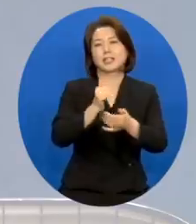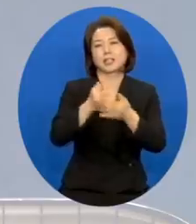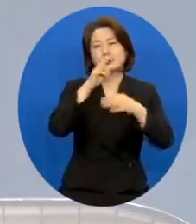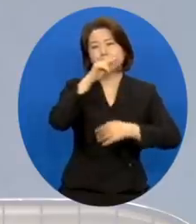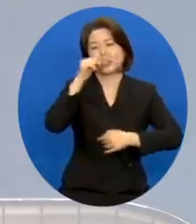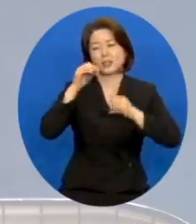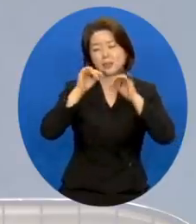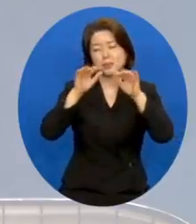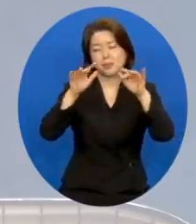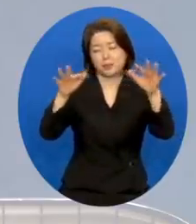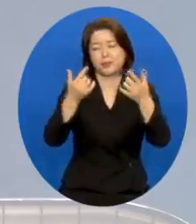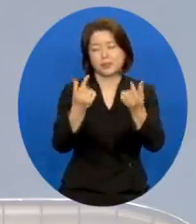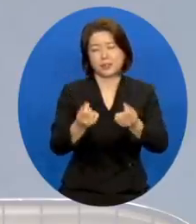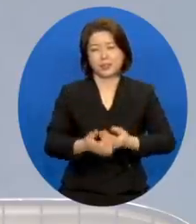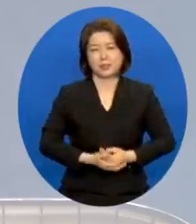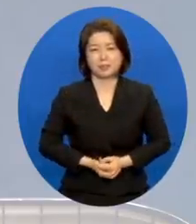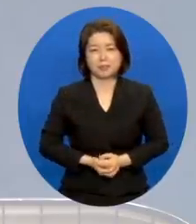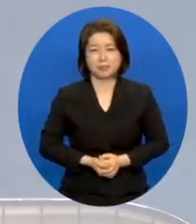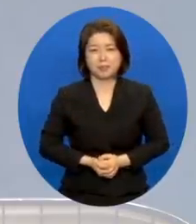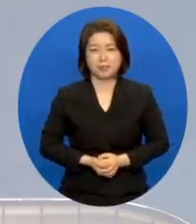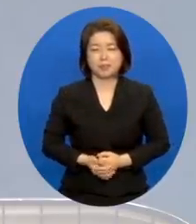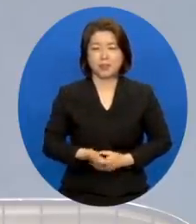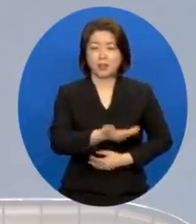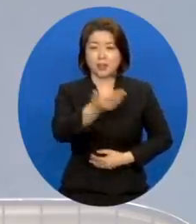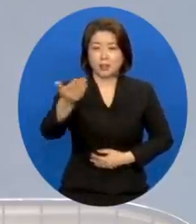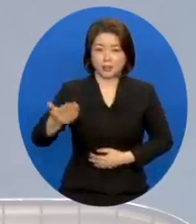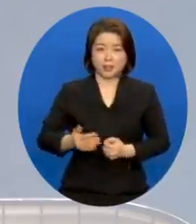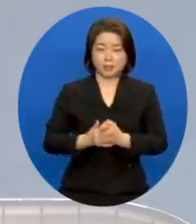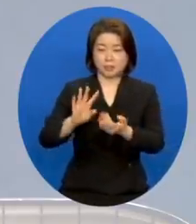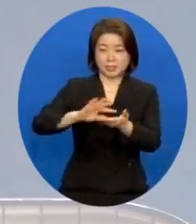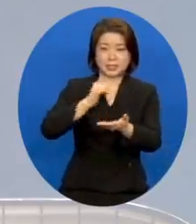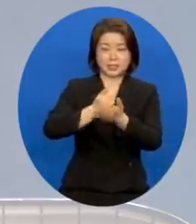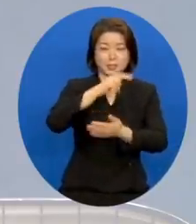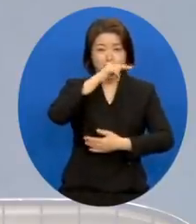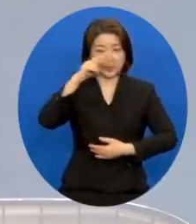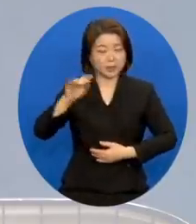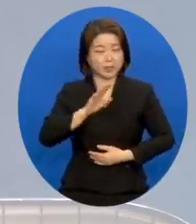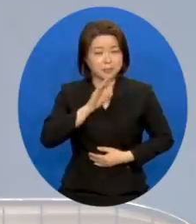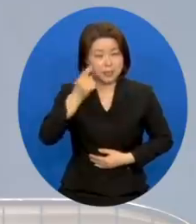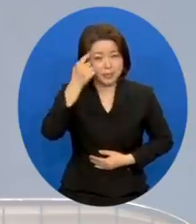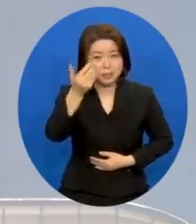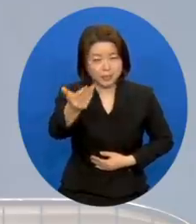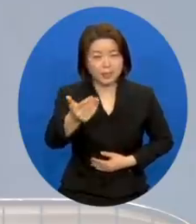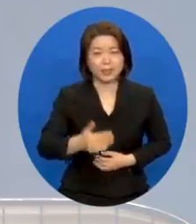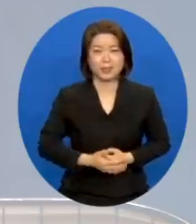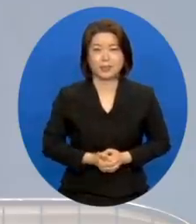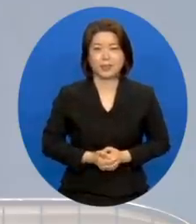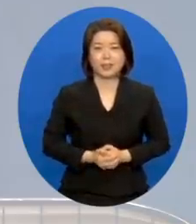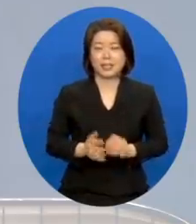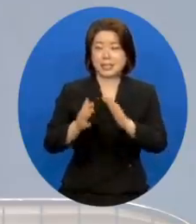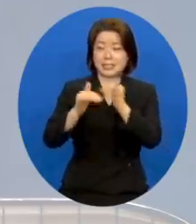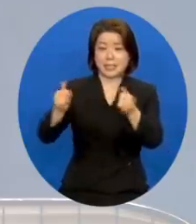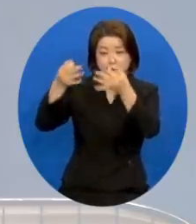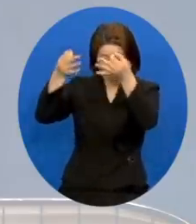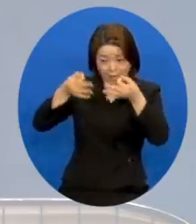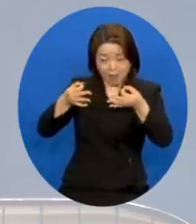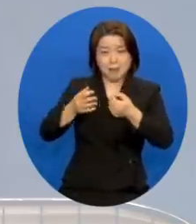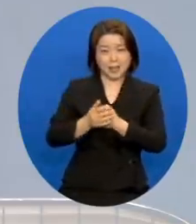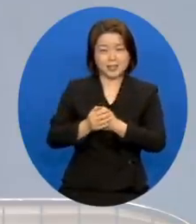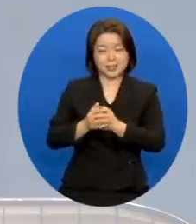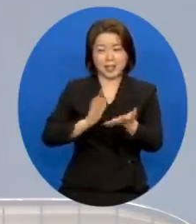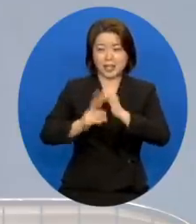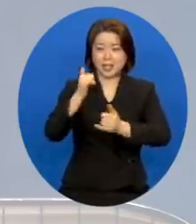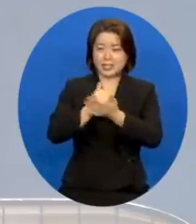사람이 여러분은 그리스도의 향기 입니까 사람들이 보면 여러분을 보면